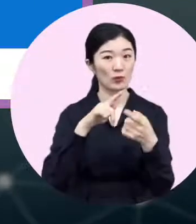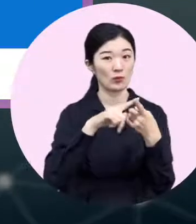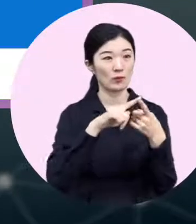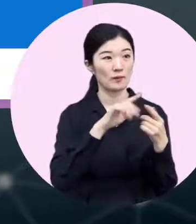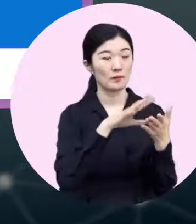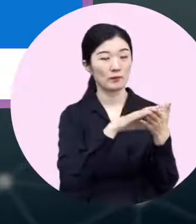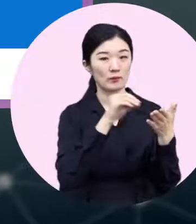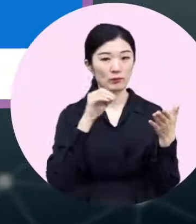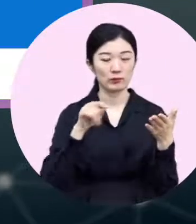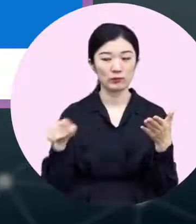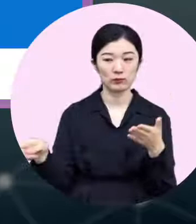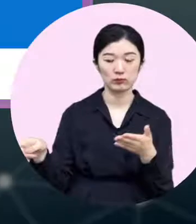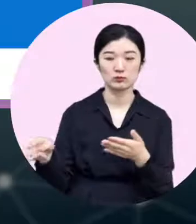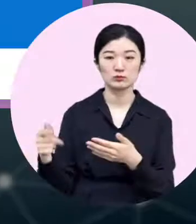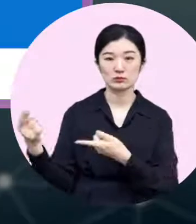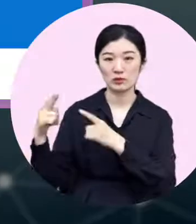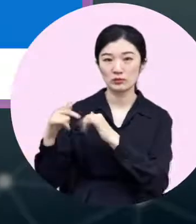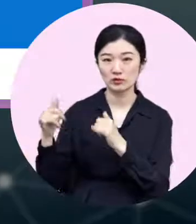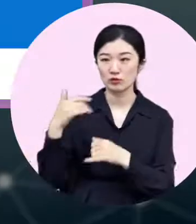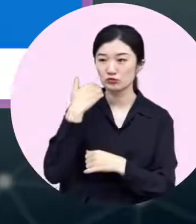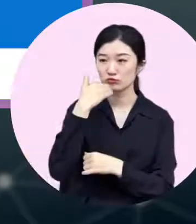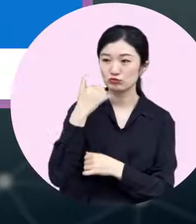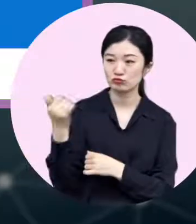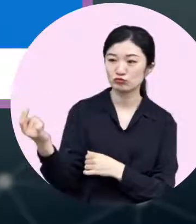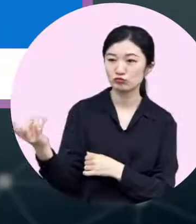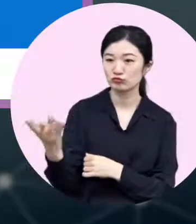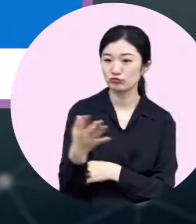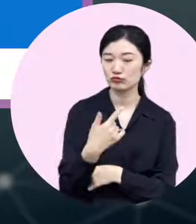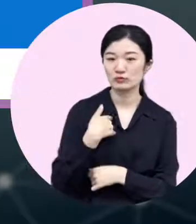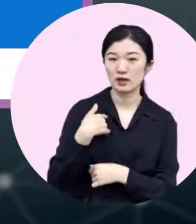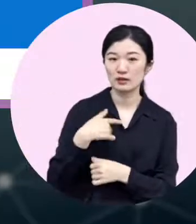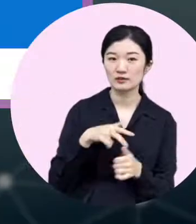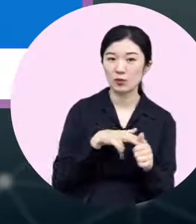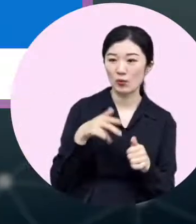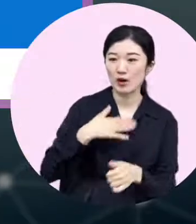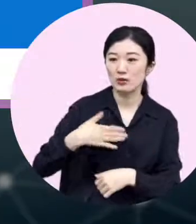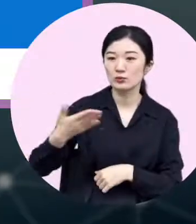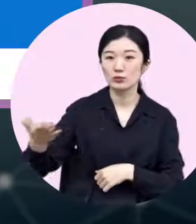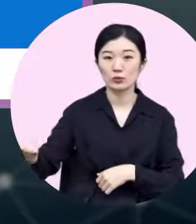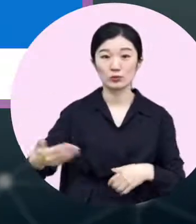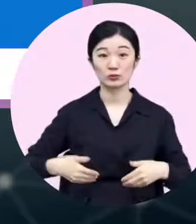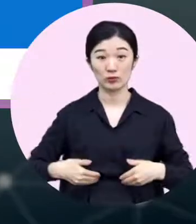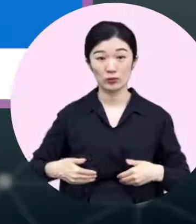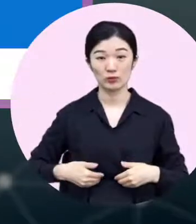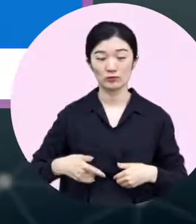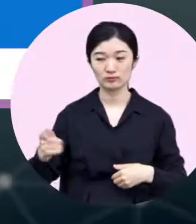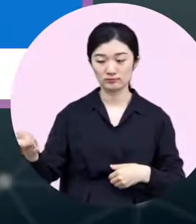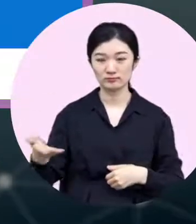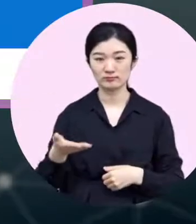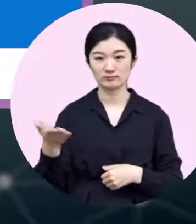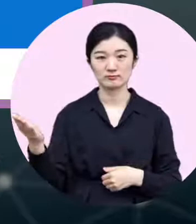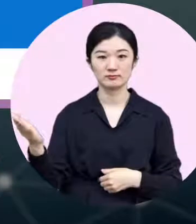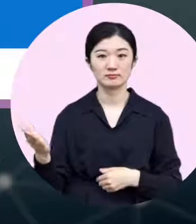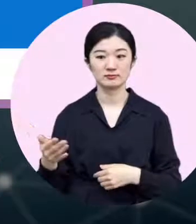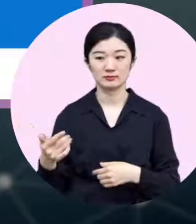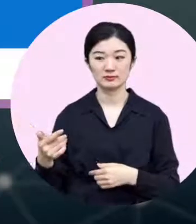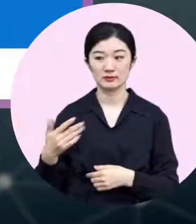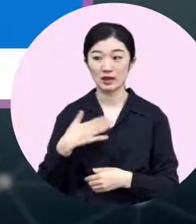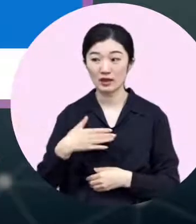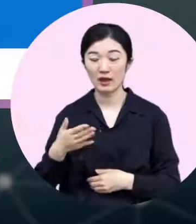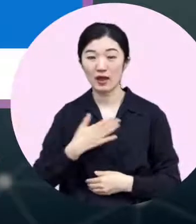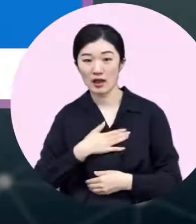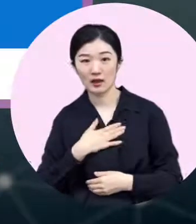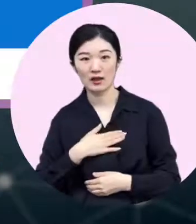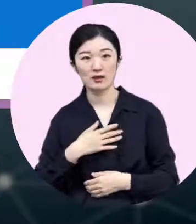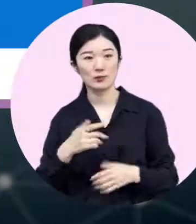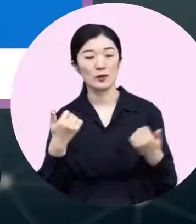이메일이나 문자 메시지, 카카오톡 등으로 정보를 보내줘야겠죠. 그래야만 그분들이 받아서 정확하게 또 회의에 입장할 수